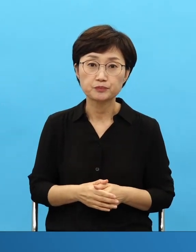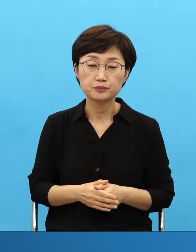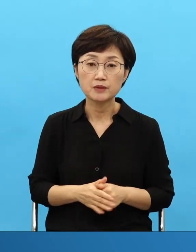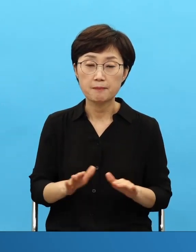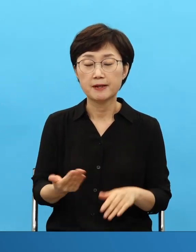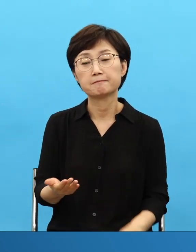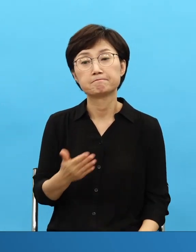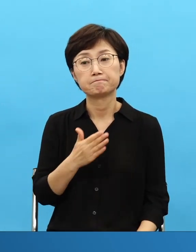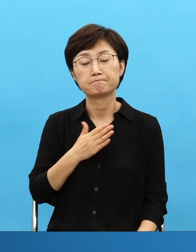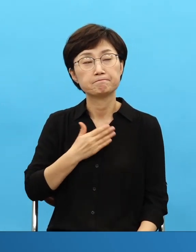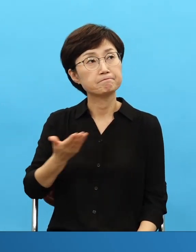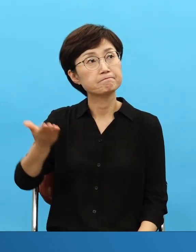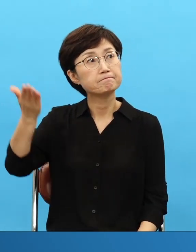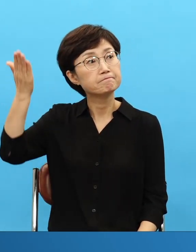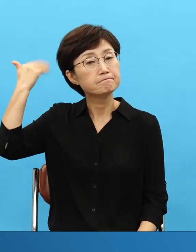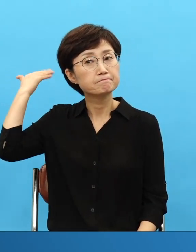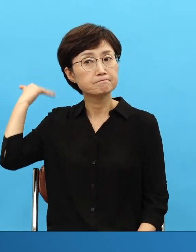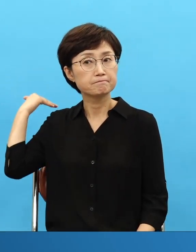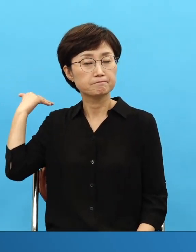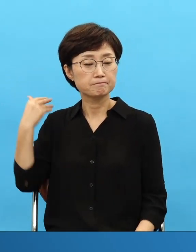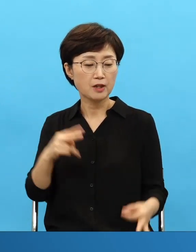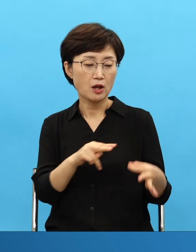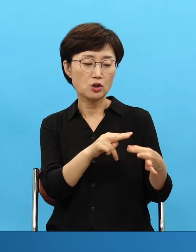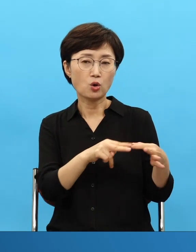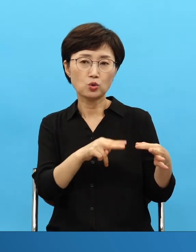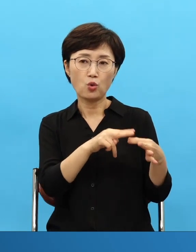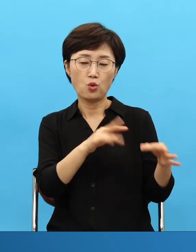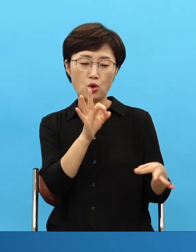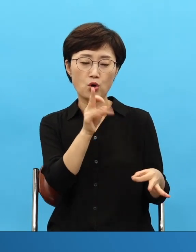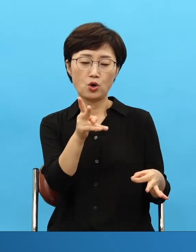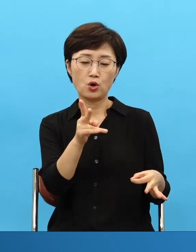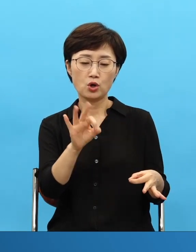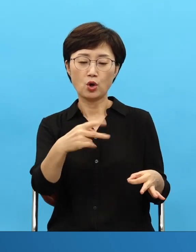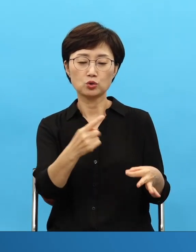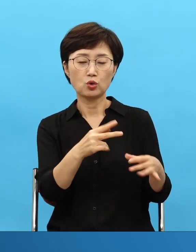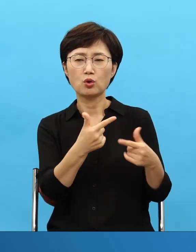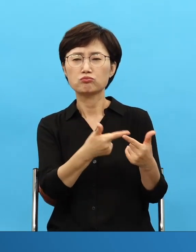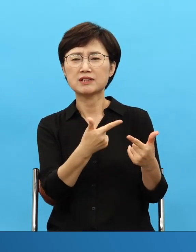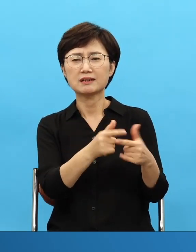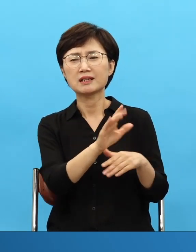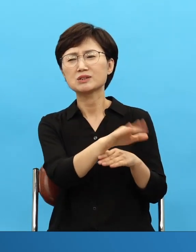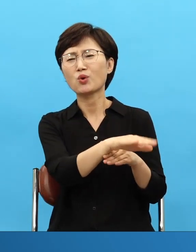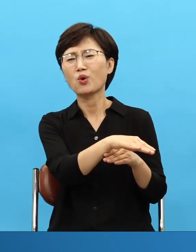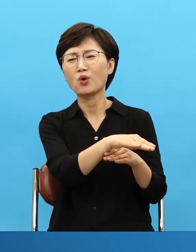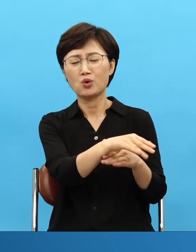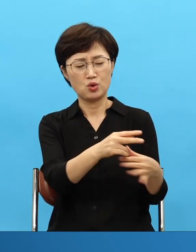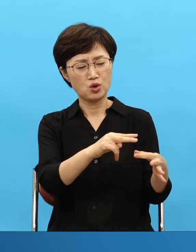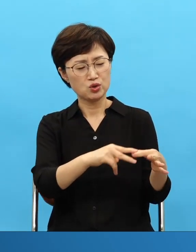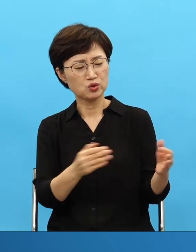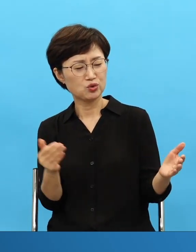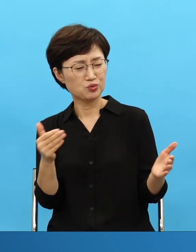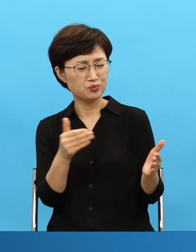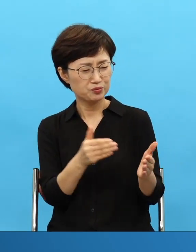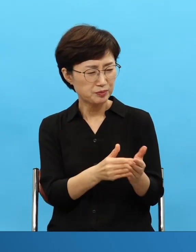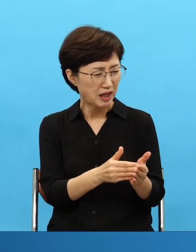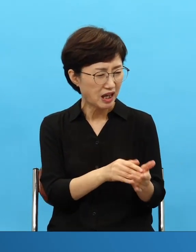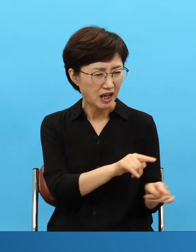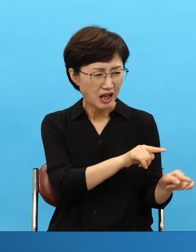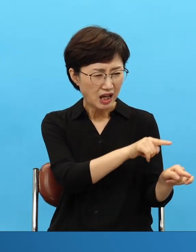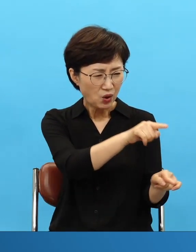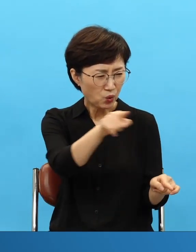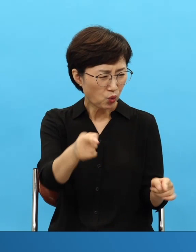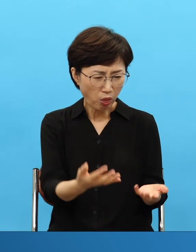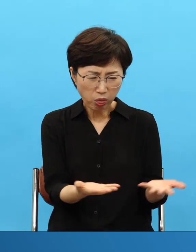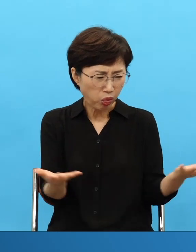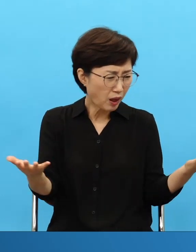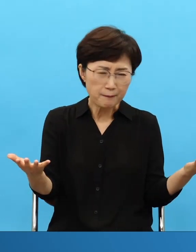영도에 가니까 처음에 교회당도 없고 아무것도 없는데 저는 딱 그때 중요한 걸 하나 심었어요.